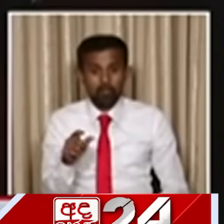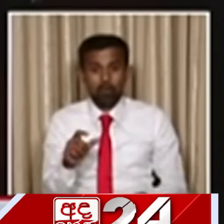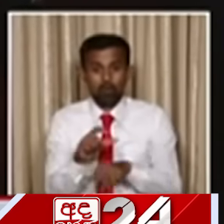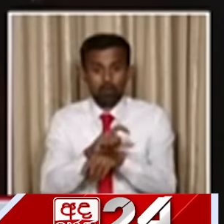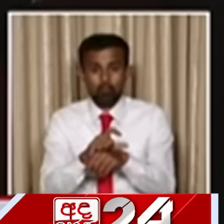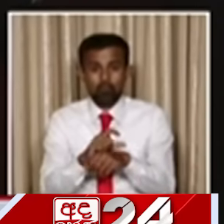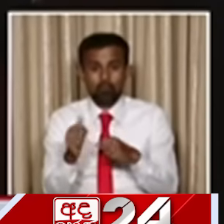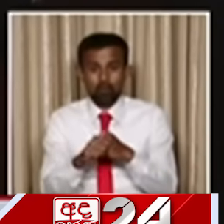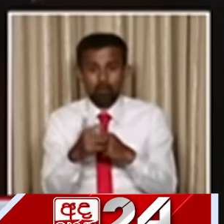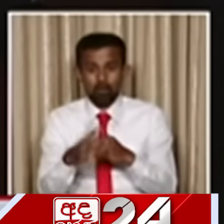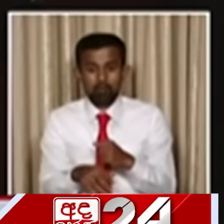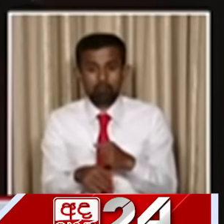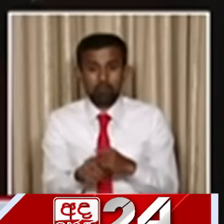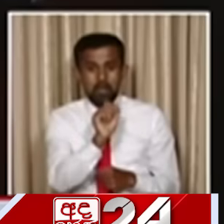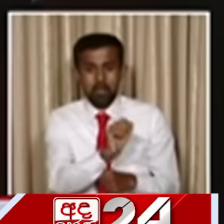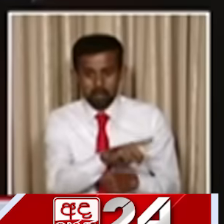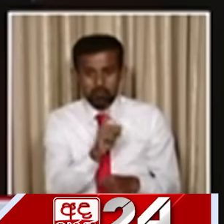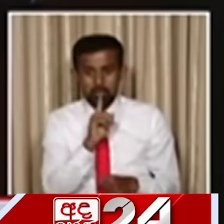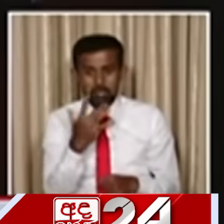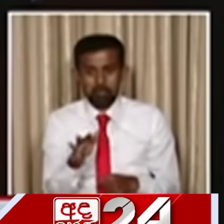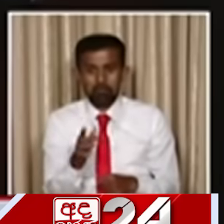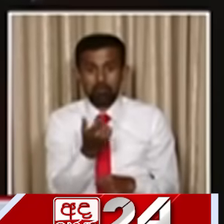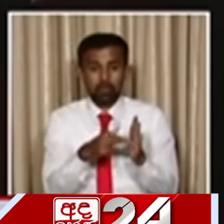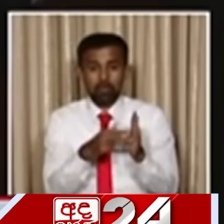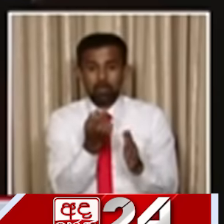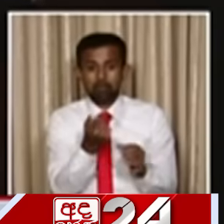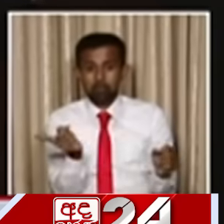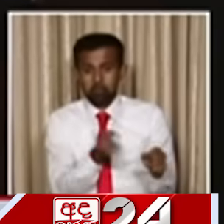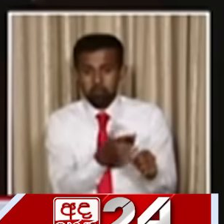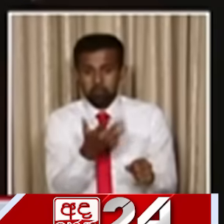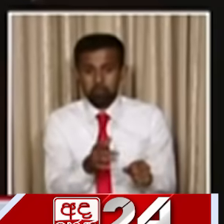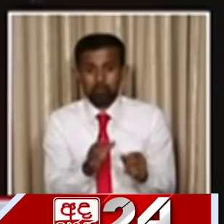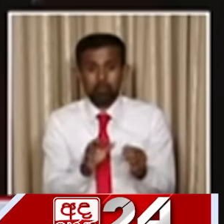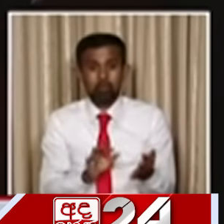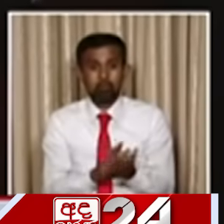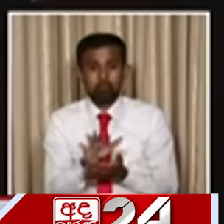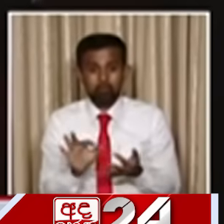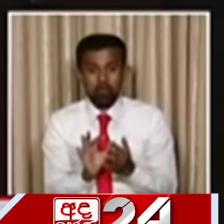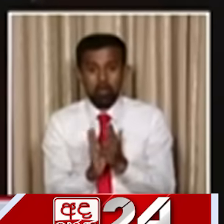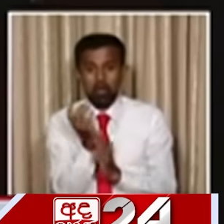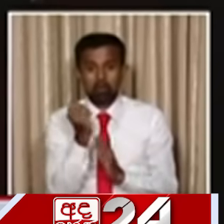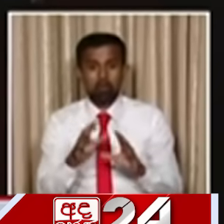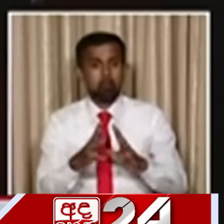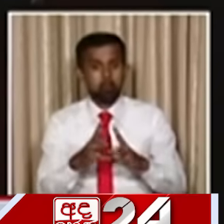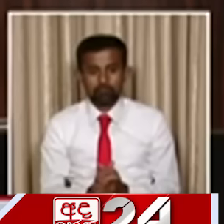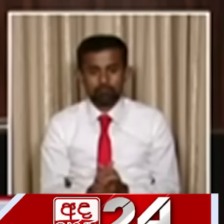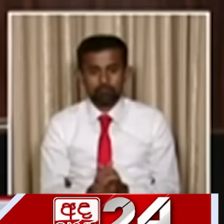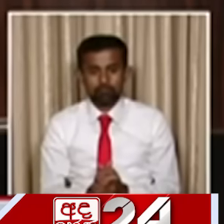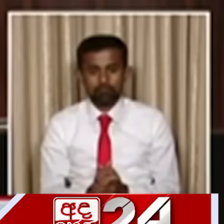सभा पत् करला मे नम करनु लबु आर्थिक घातकिंगे प्रजा इति अहोसि करन्नट कटियुतु करन्नट